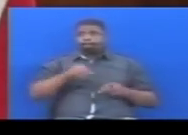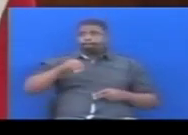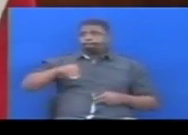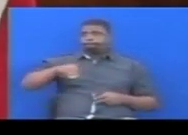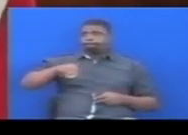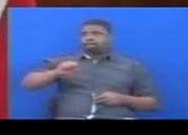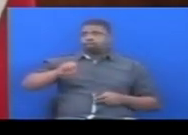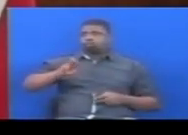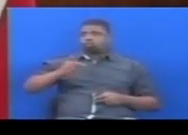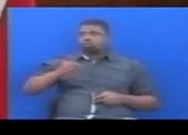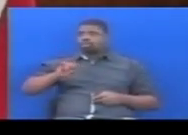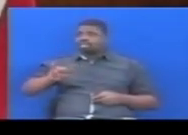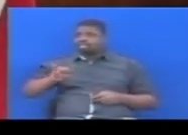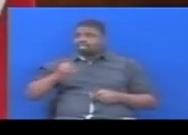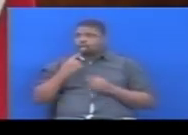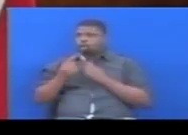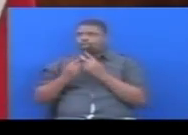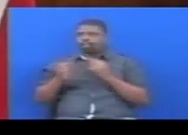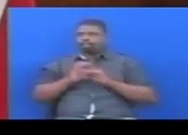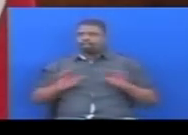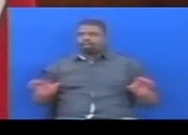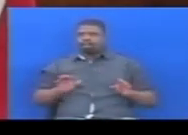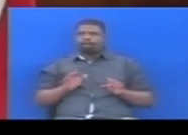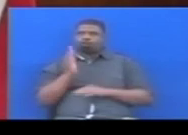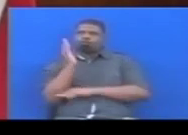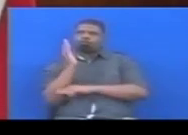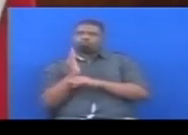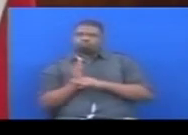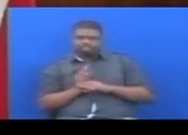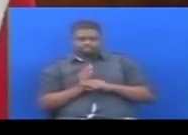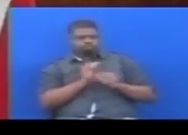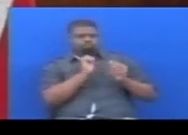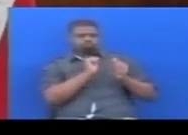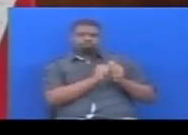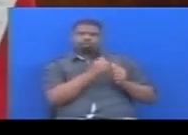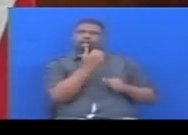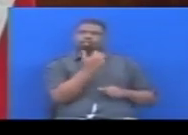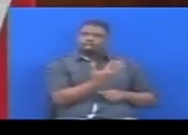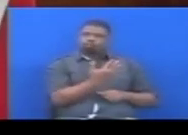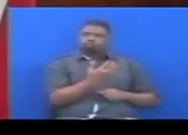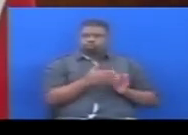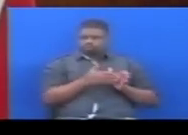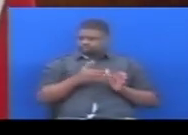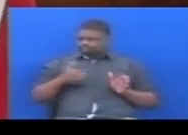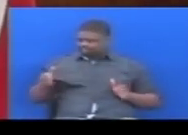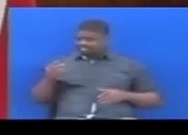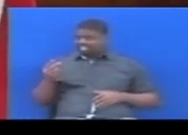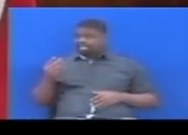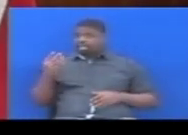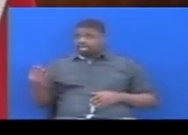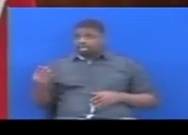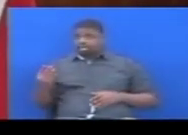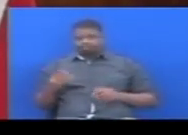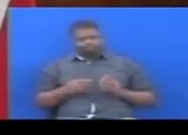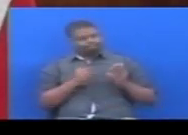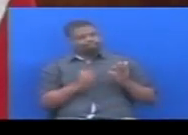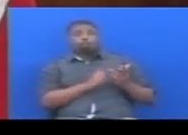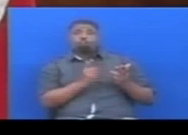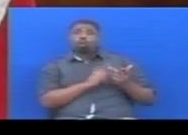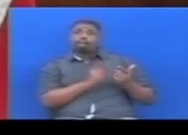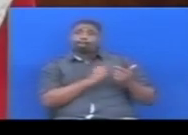aliongelea kwamba rika bale umri wa kati ya miaka 15 mpaka 24. Ni kweli kwa mujibu wa takwimu za hali